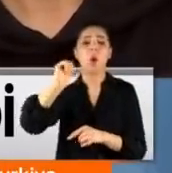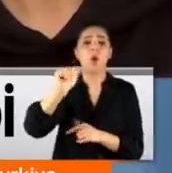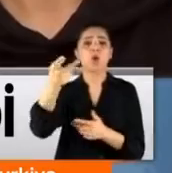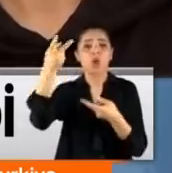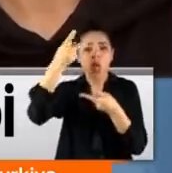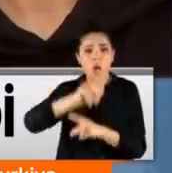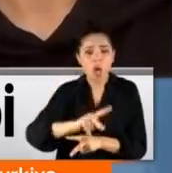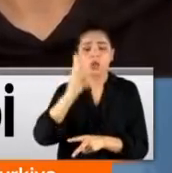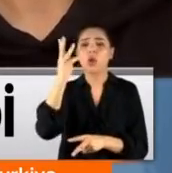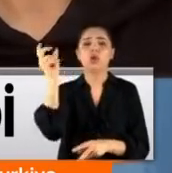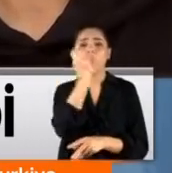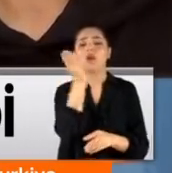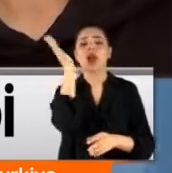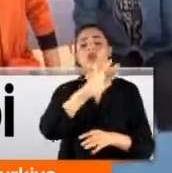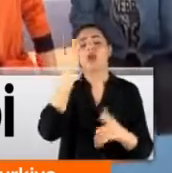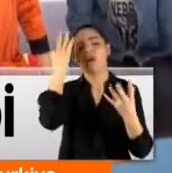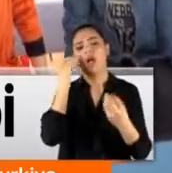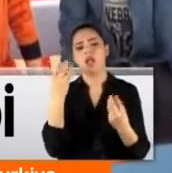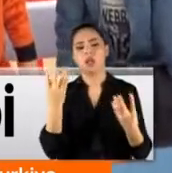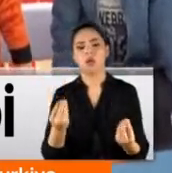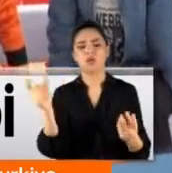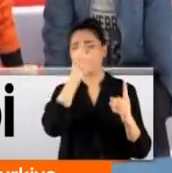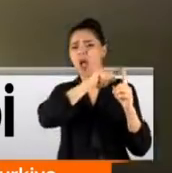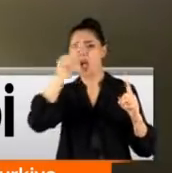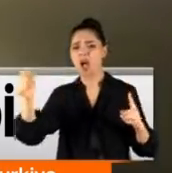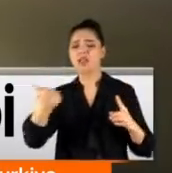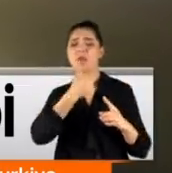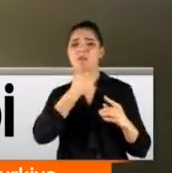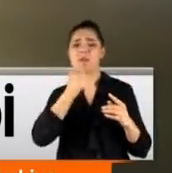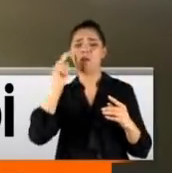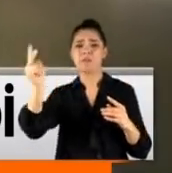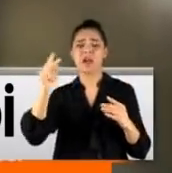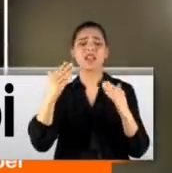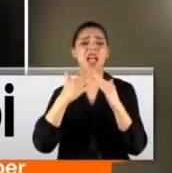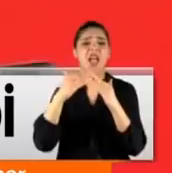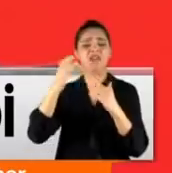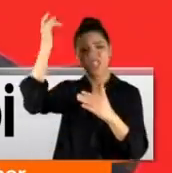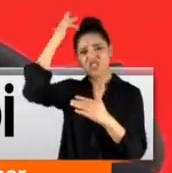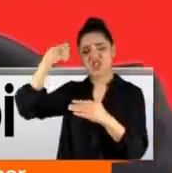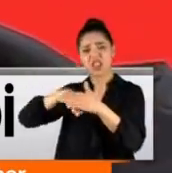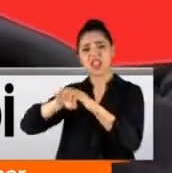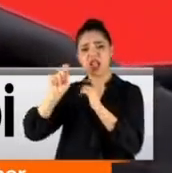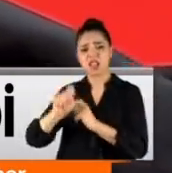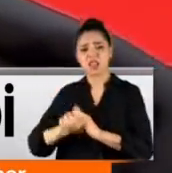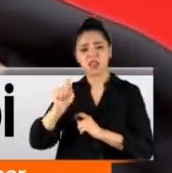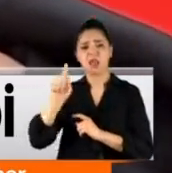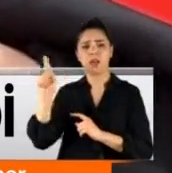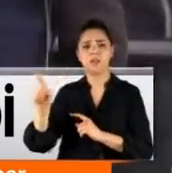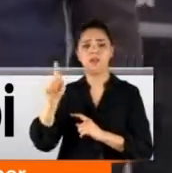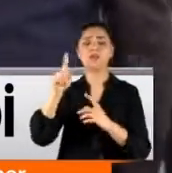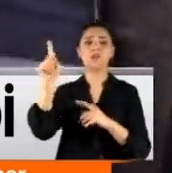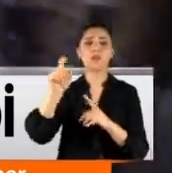öldüğü tam 4 ay sonra anlaşılmıştı. Aylardır babasının evinin çatı katında saklıyormuş kızı. Şüpheli Cüneyt Akyol en